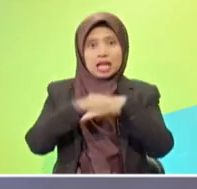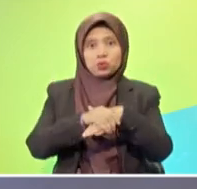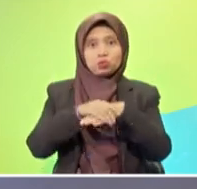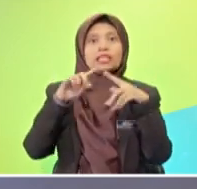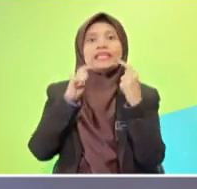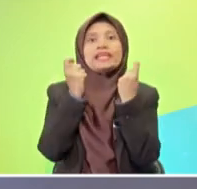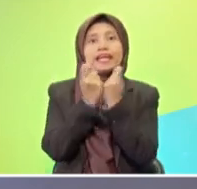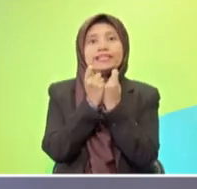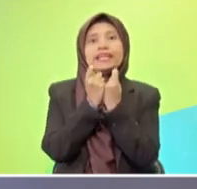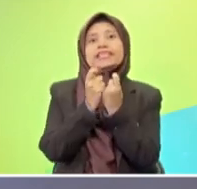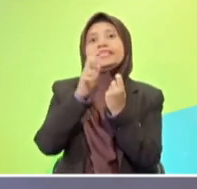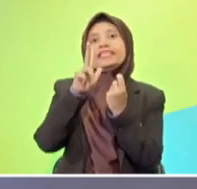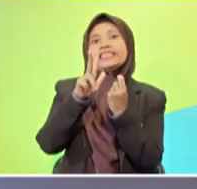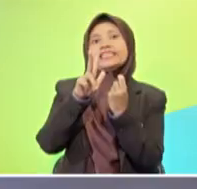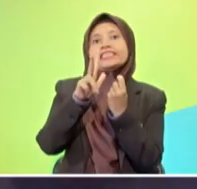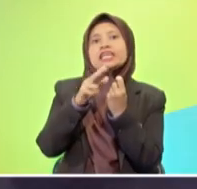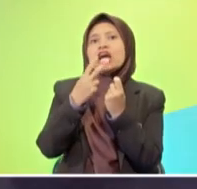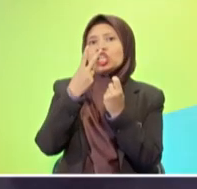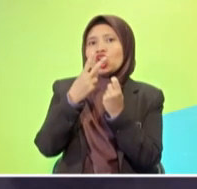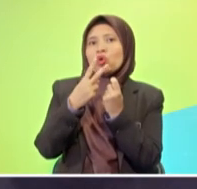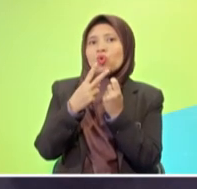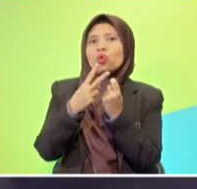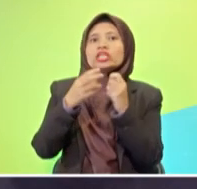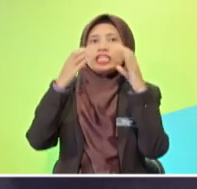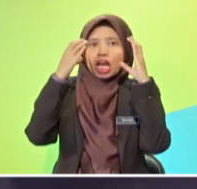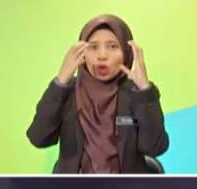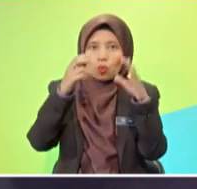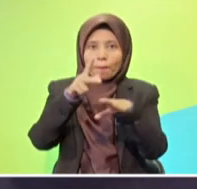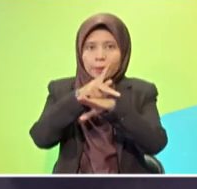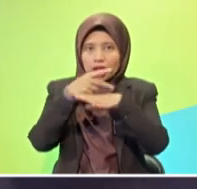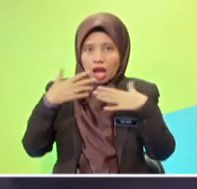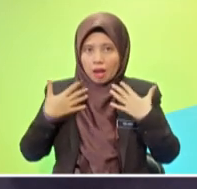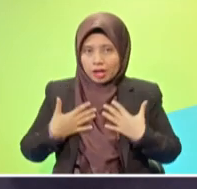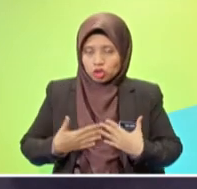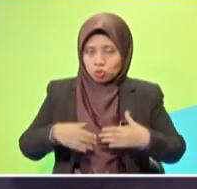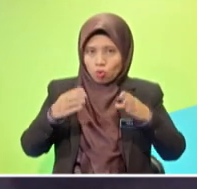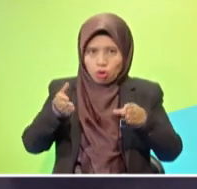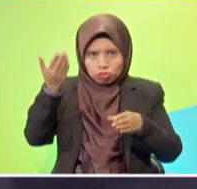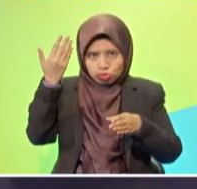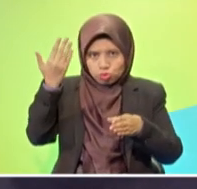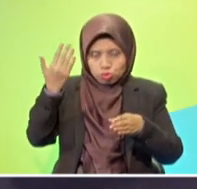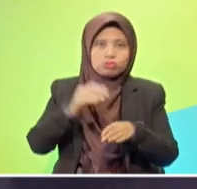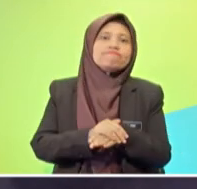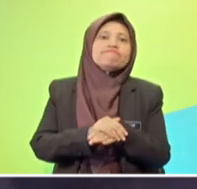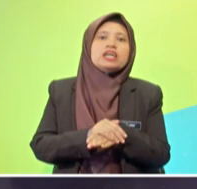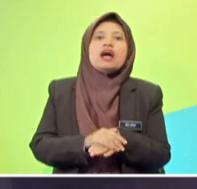nampak kita berpakaian seperti orang lama jadi untuk segmen kali ini